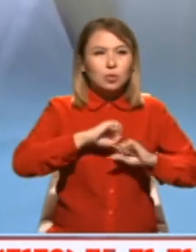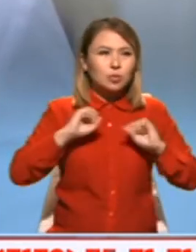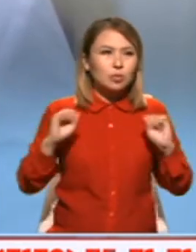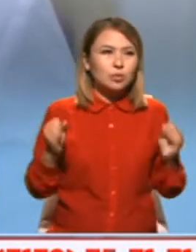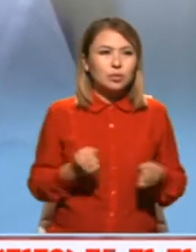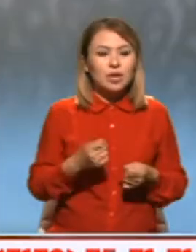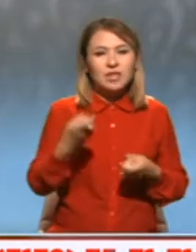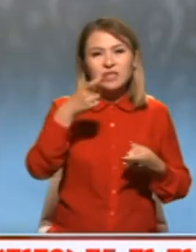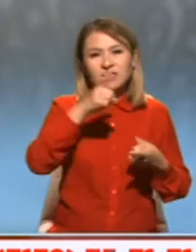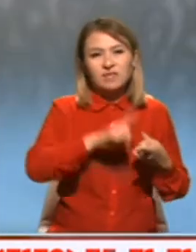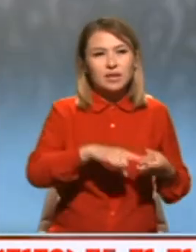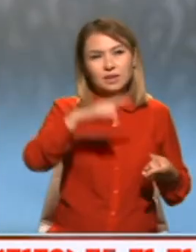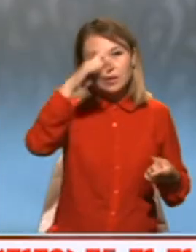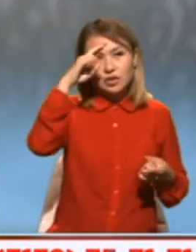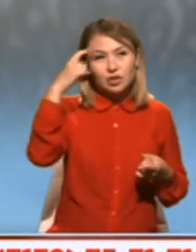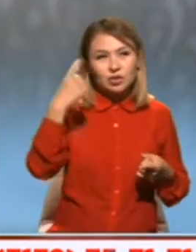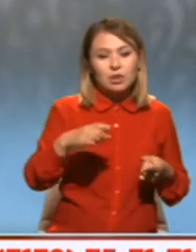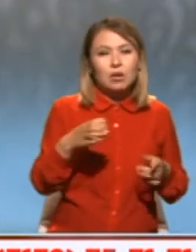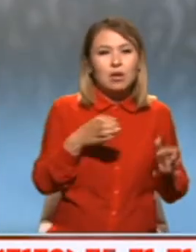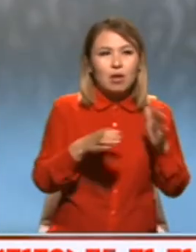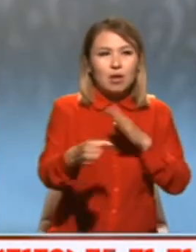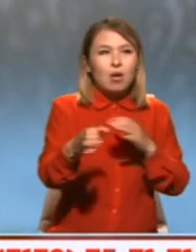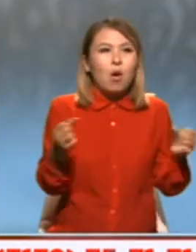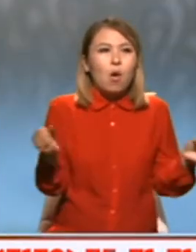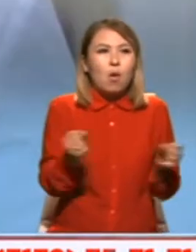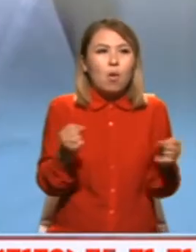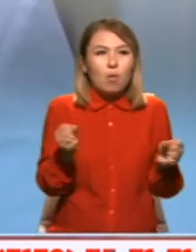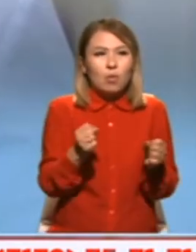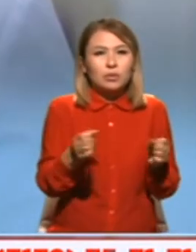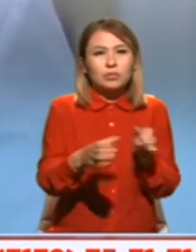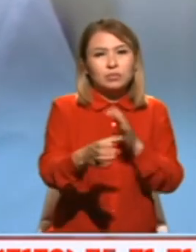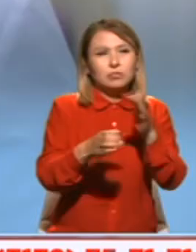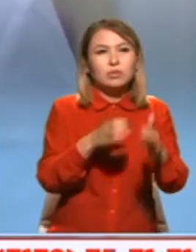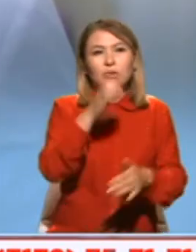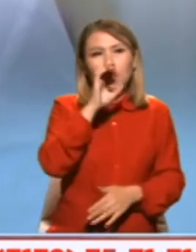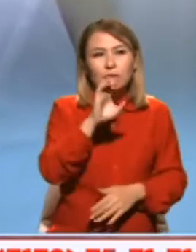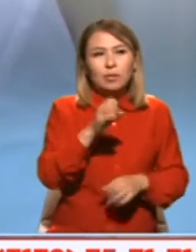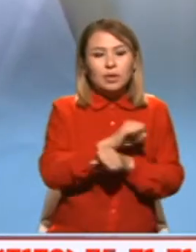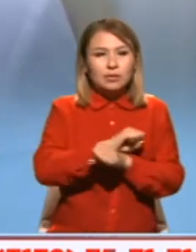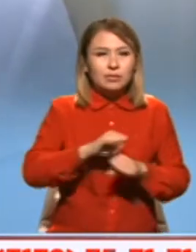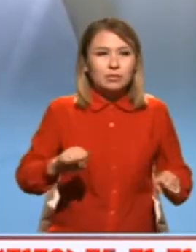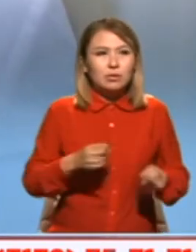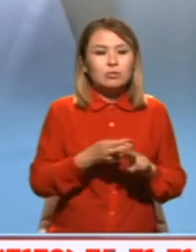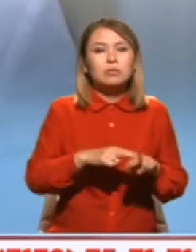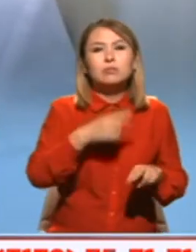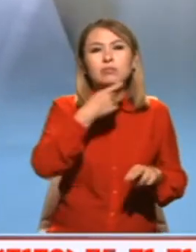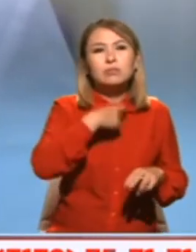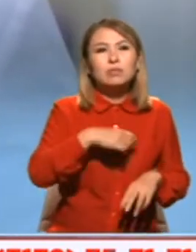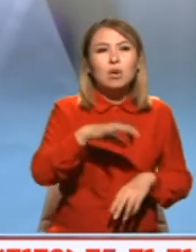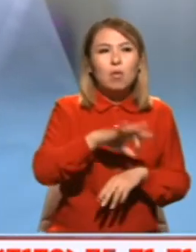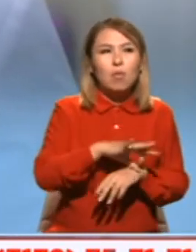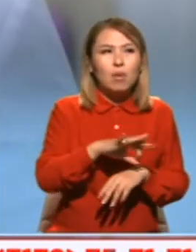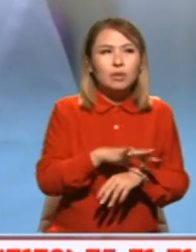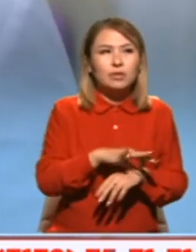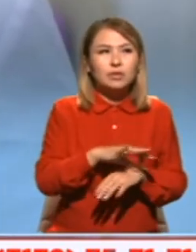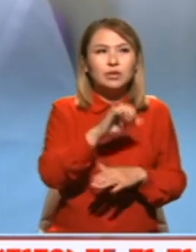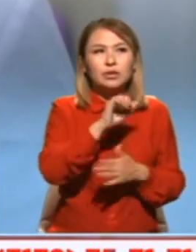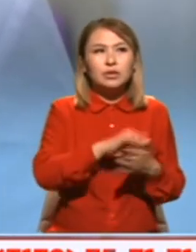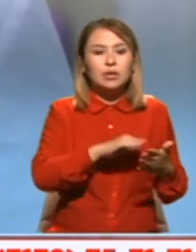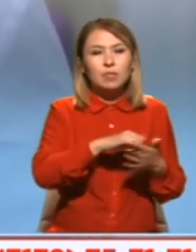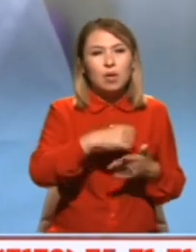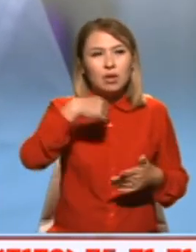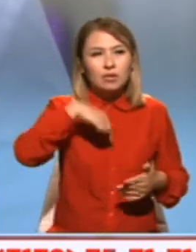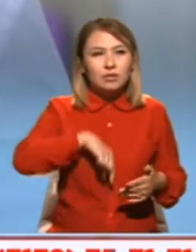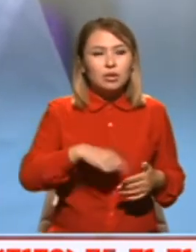күннің ыстығына байланысты тоңазғыштарға сап қояды да суды бірден келіп ішеді. Соның әсеріне тамақтар ауыруы мүмкін, себебі ол ағзаға